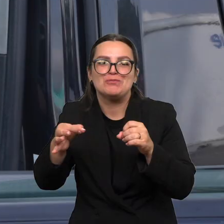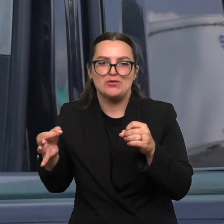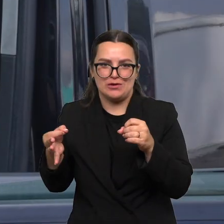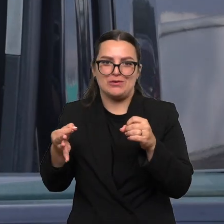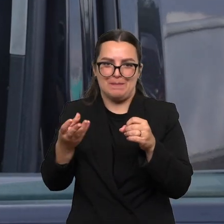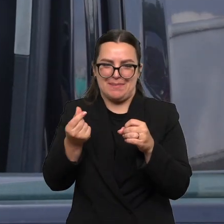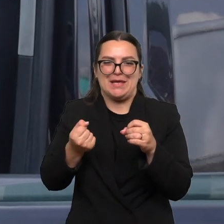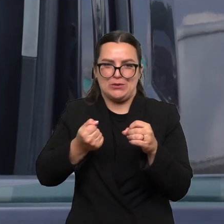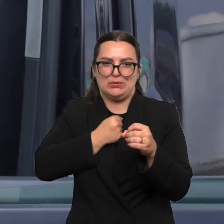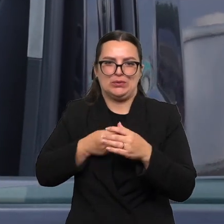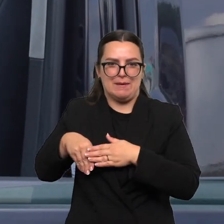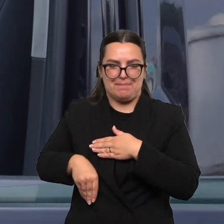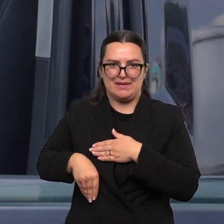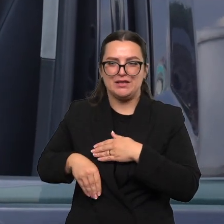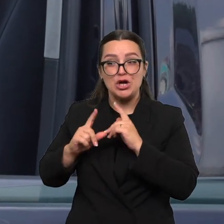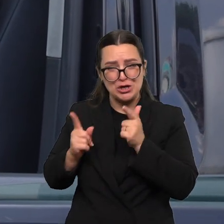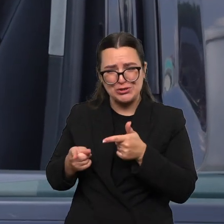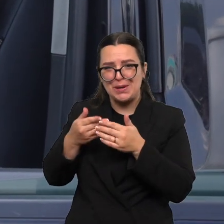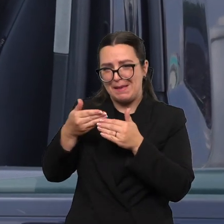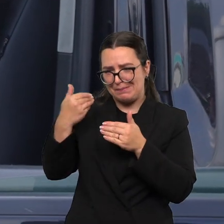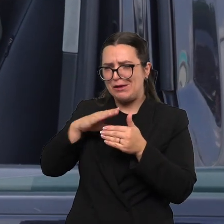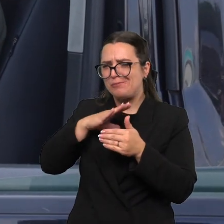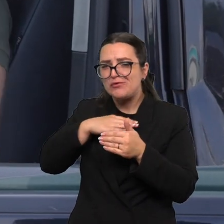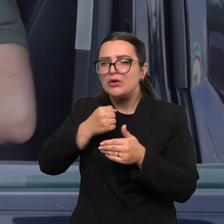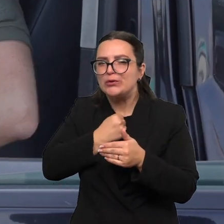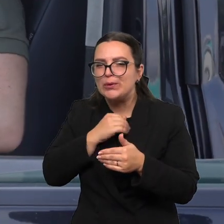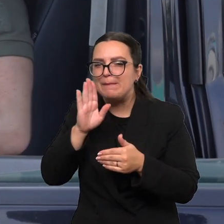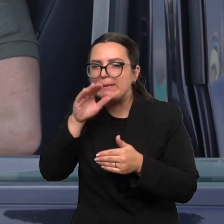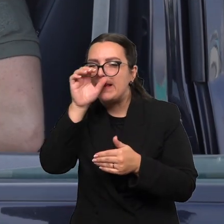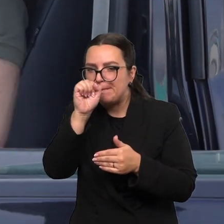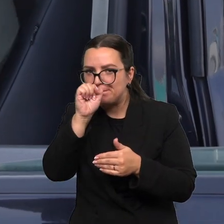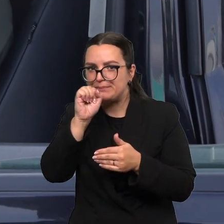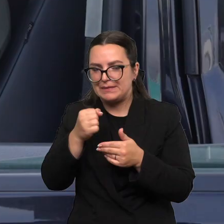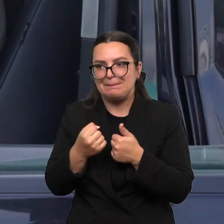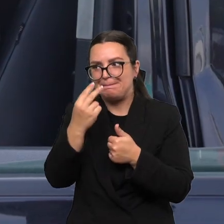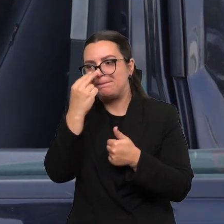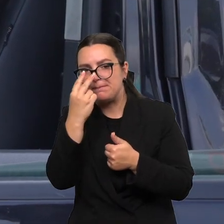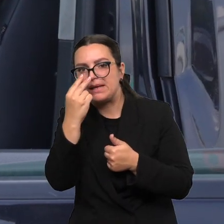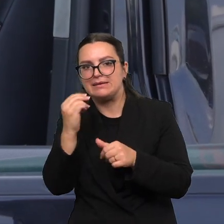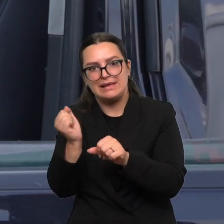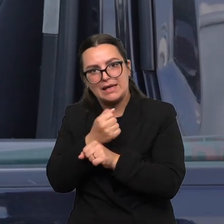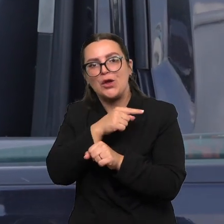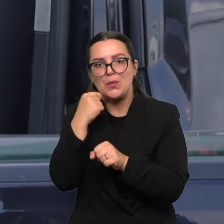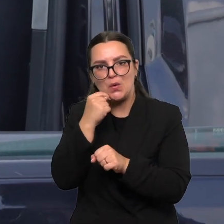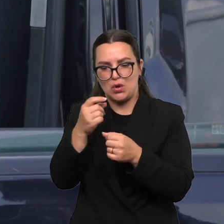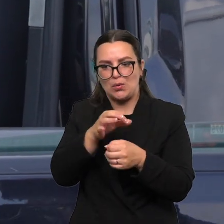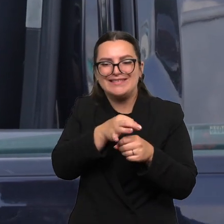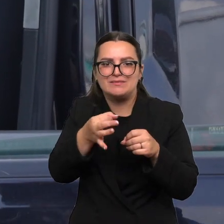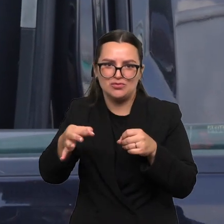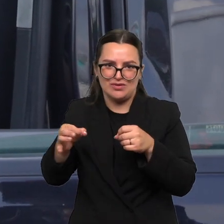žinai, tiesą sakant, aš turėjau šiek tiek smulkiau. Ir bandau įprotį pasilaikyti, žinai,